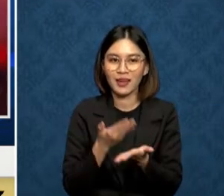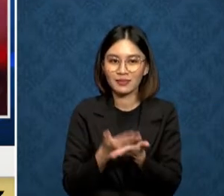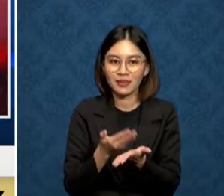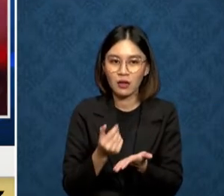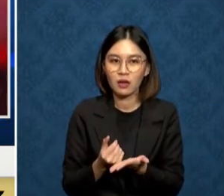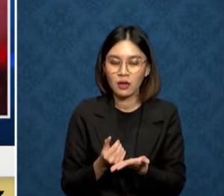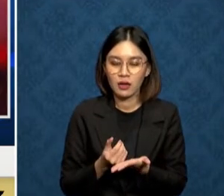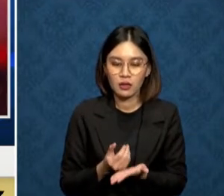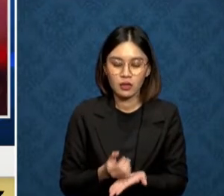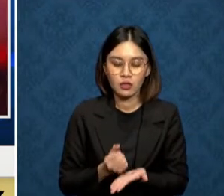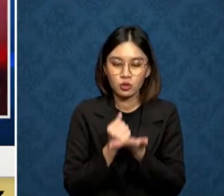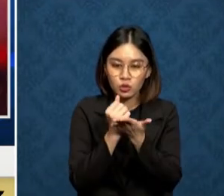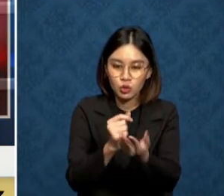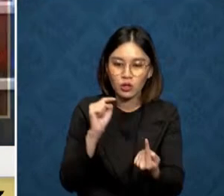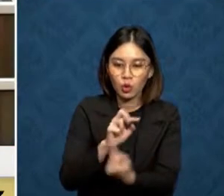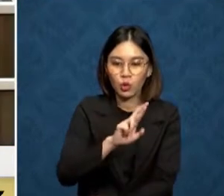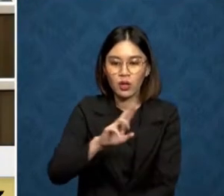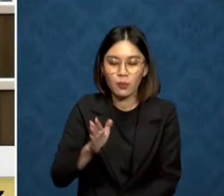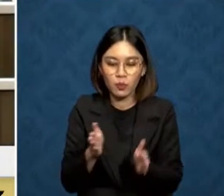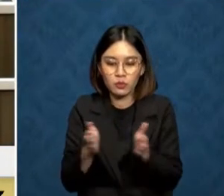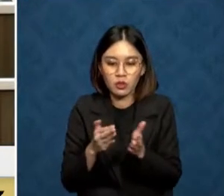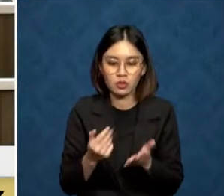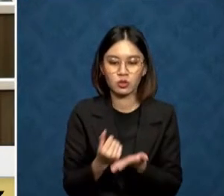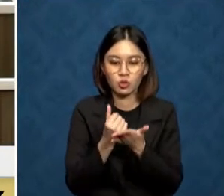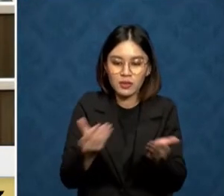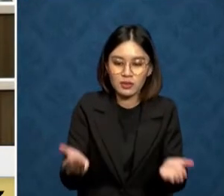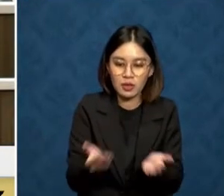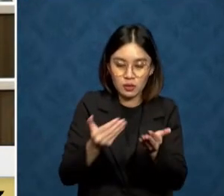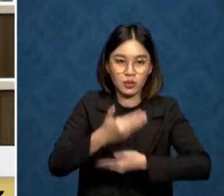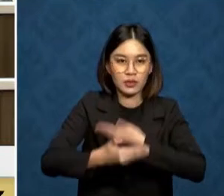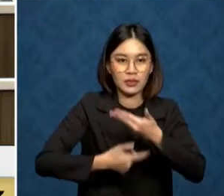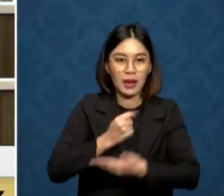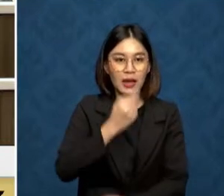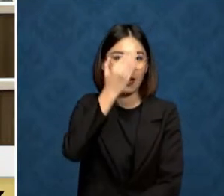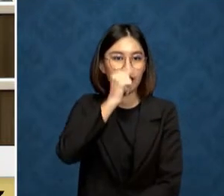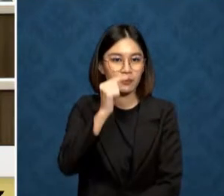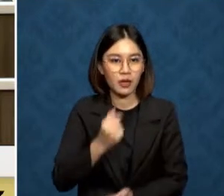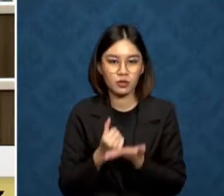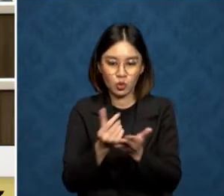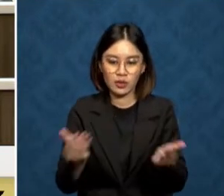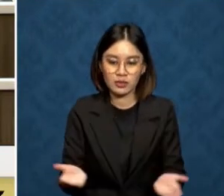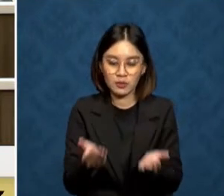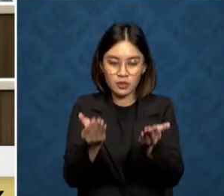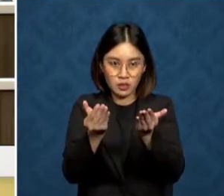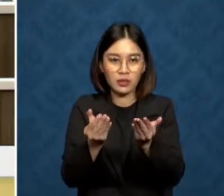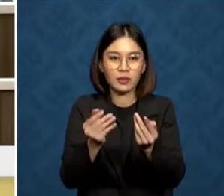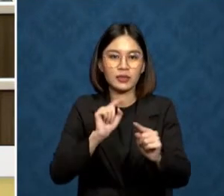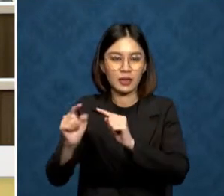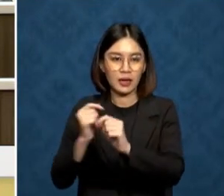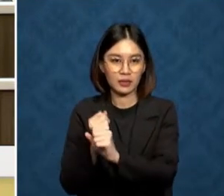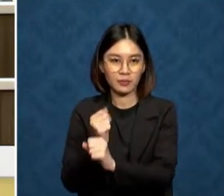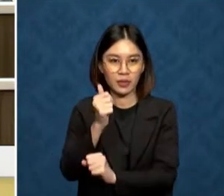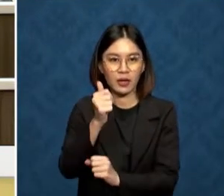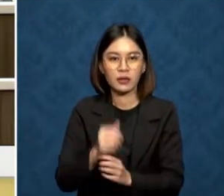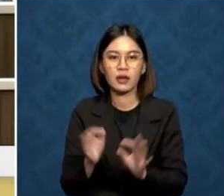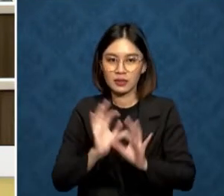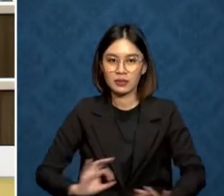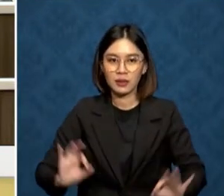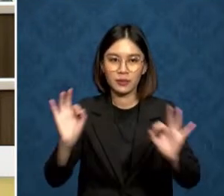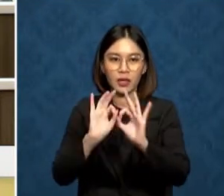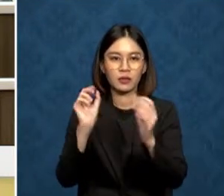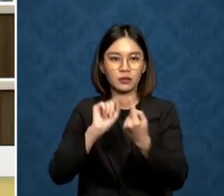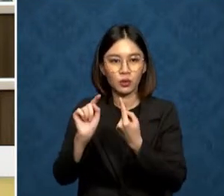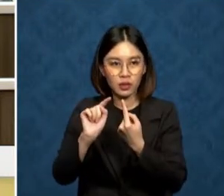้าไปในระบบระยะสั้นเป็นการกระตุ้นตลาด ให้สามารถครับเครื่อนตัวเองได้มากขึ้นแน่นอนครับ